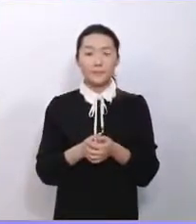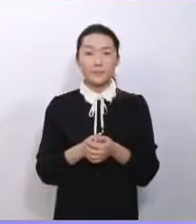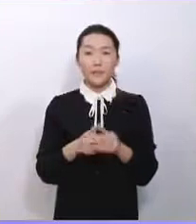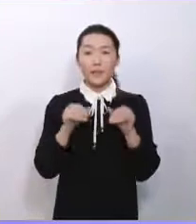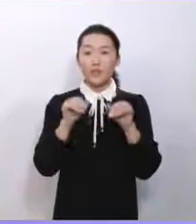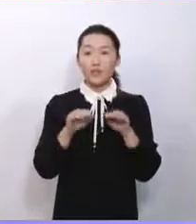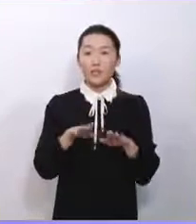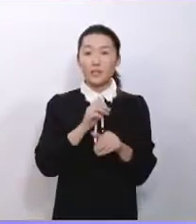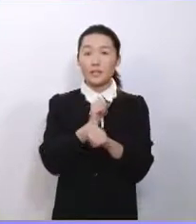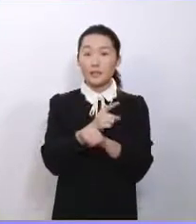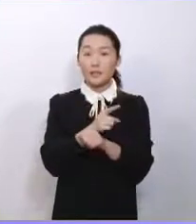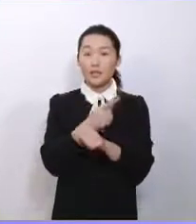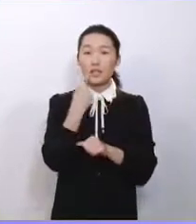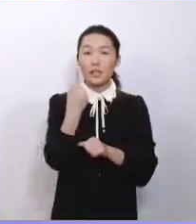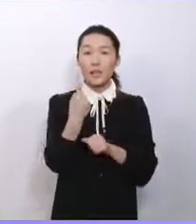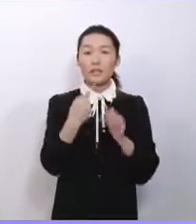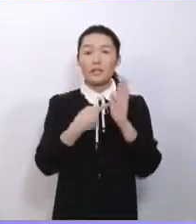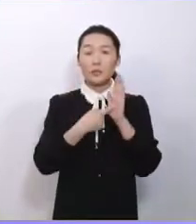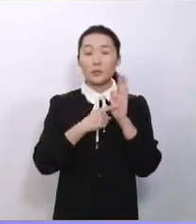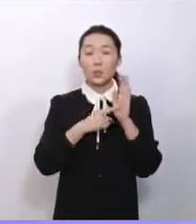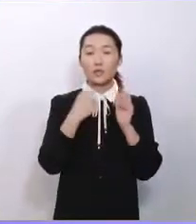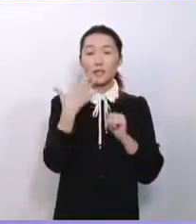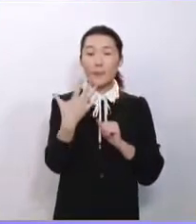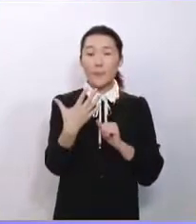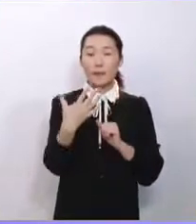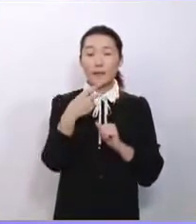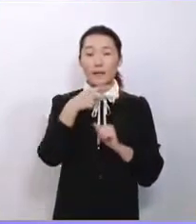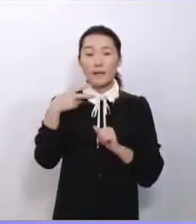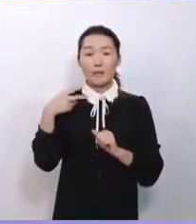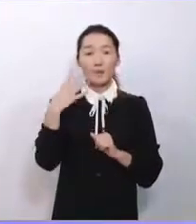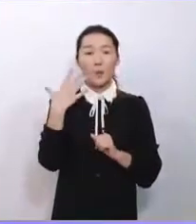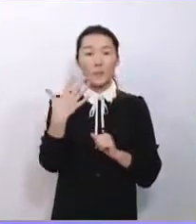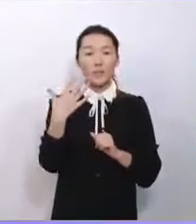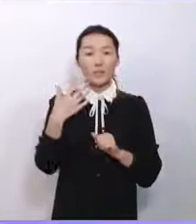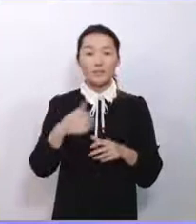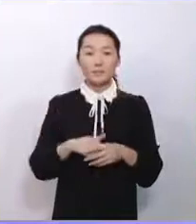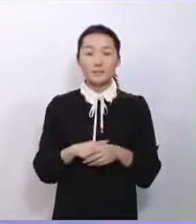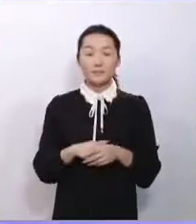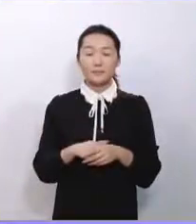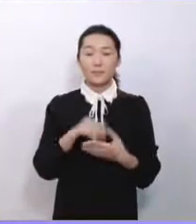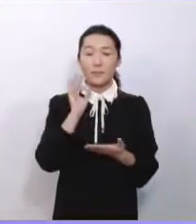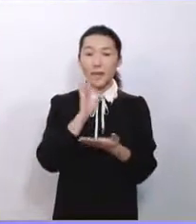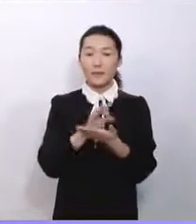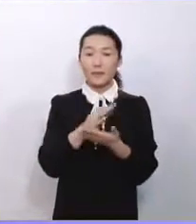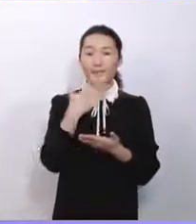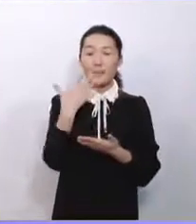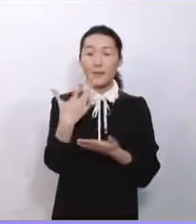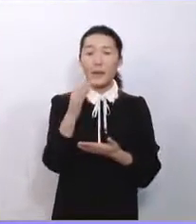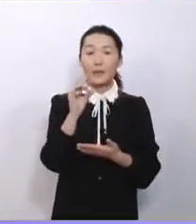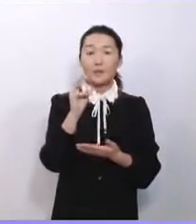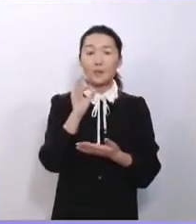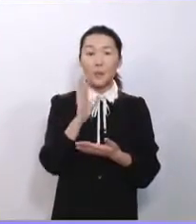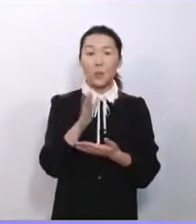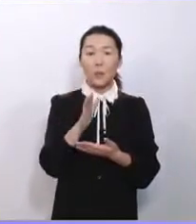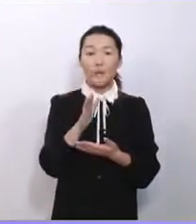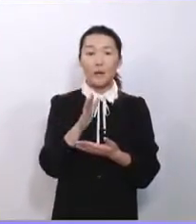Решение задачи. 1 умножить на 5 равно 5. Ответ: 5 сомов